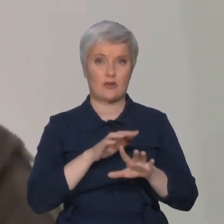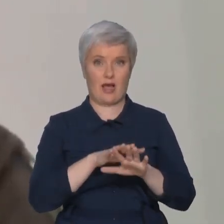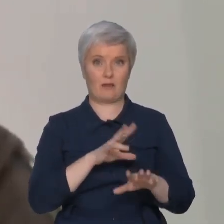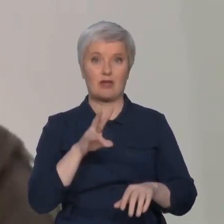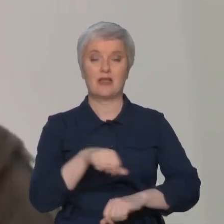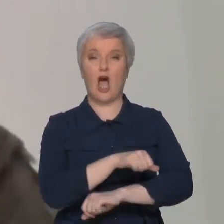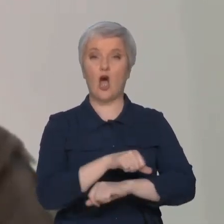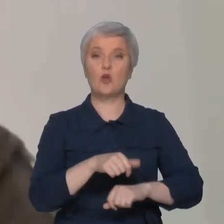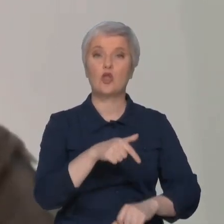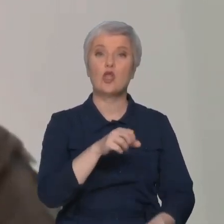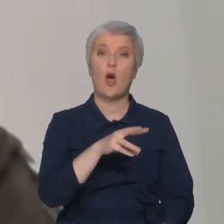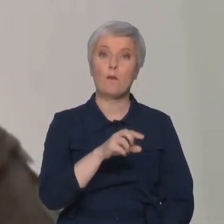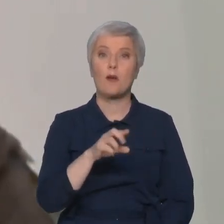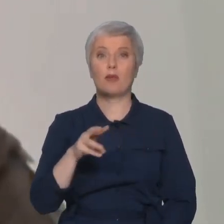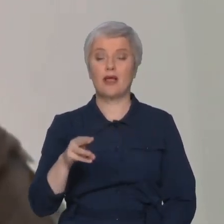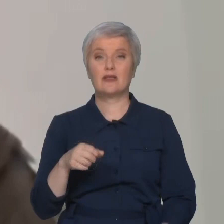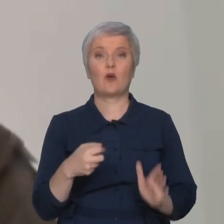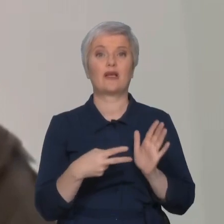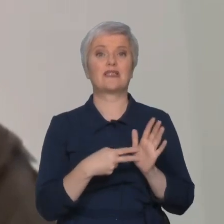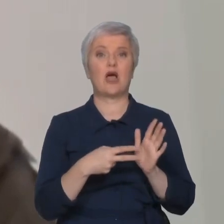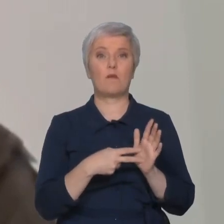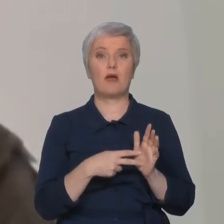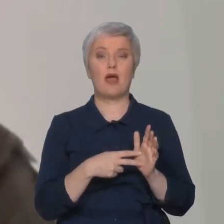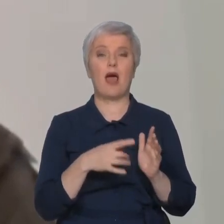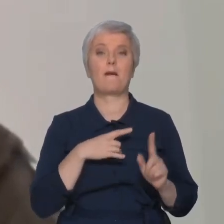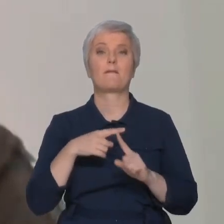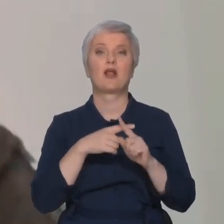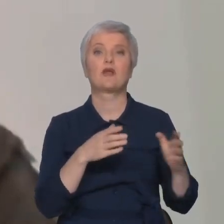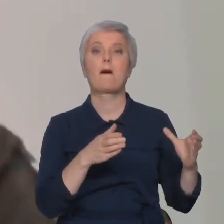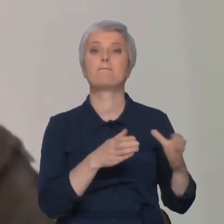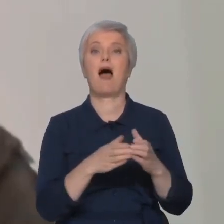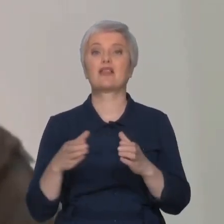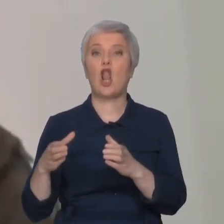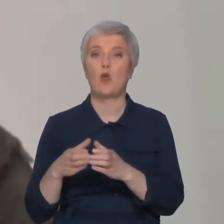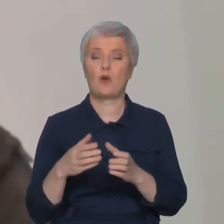7 білоруських батальйонів. Це щось близько